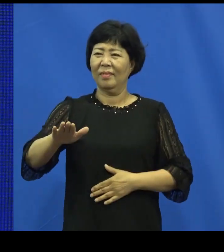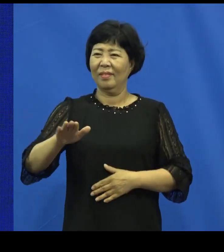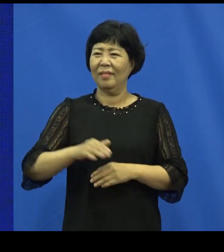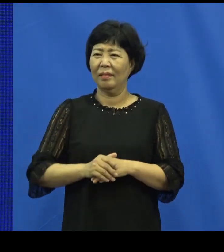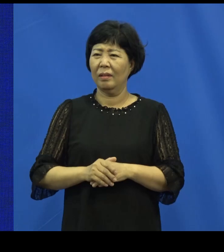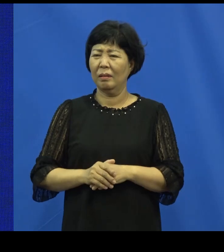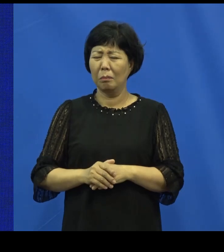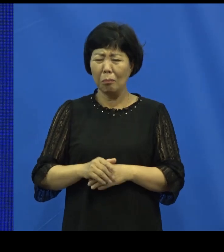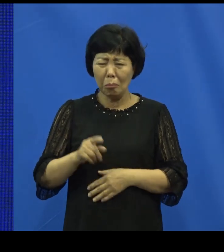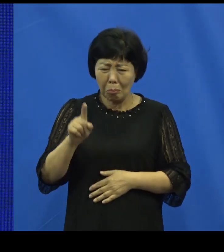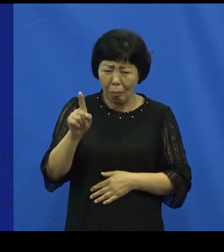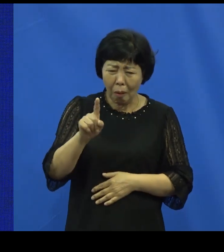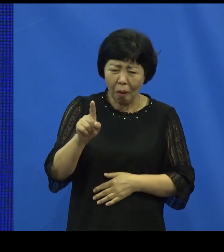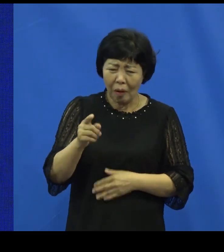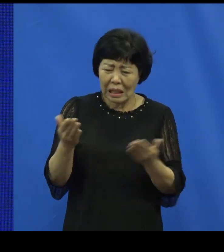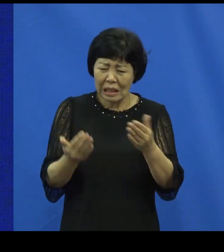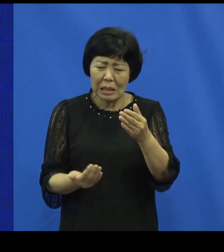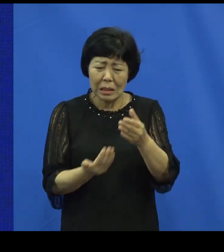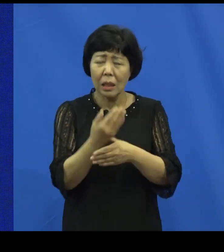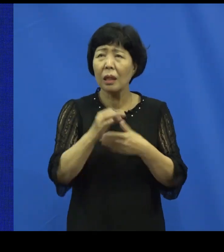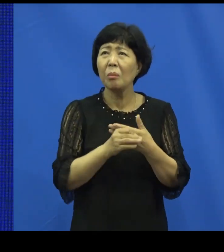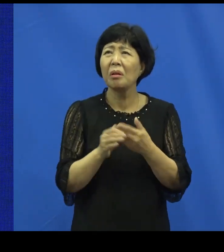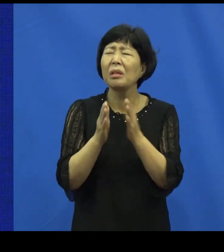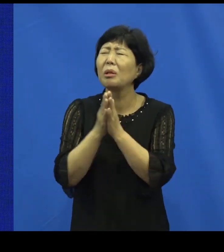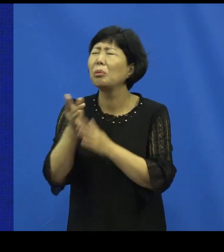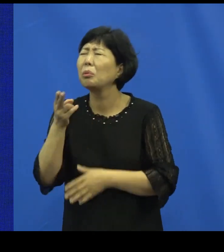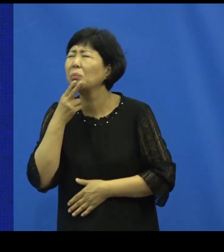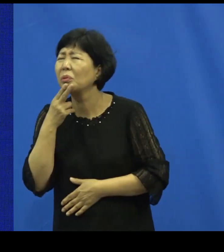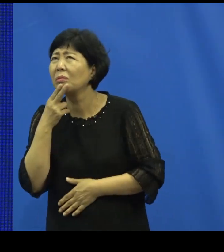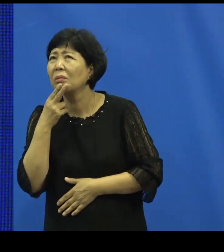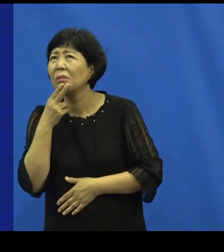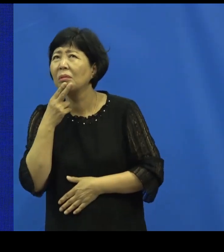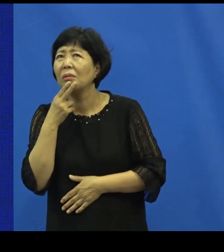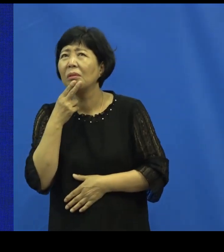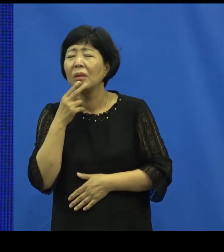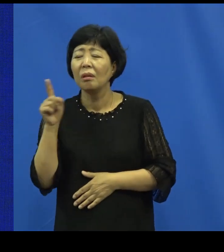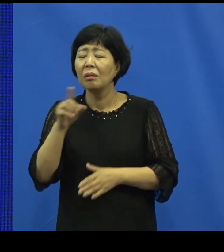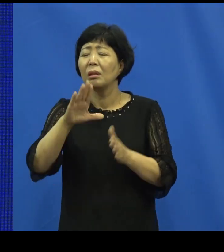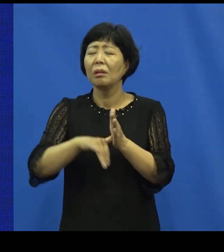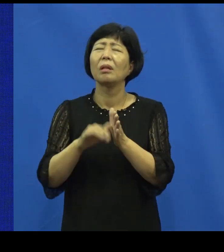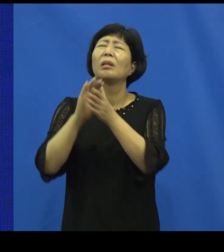기도하지 않는다면 그건 정체성이 흔들리고 있는 겁니다.